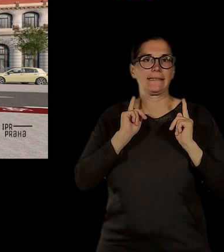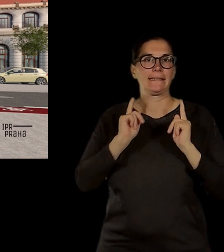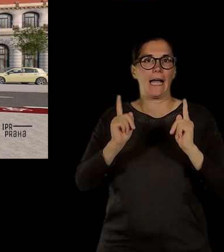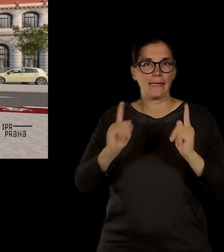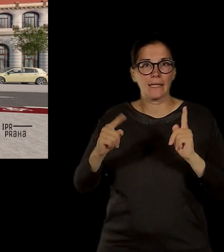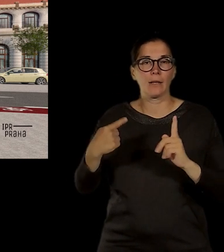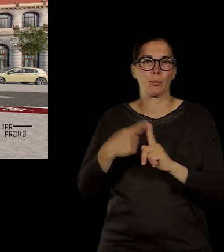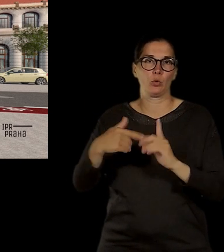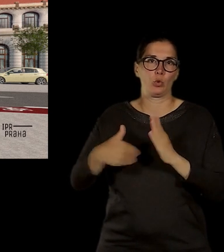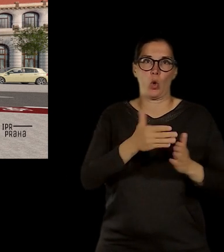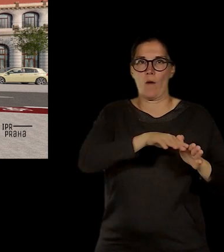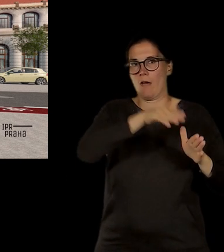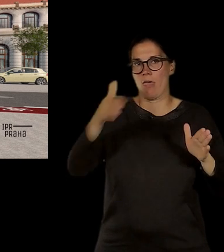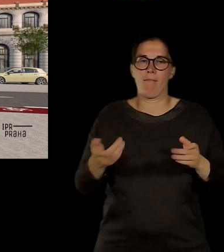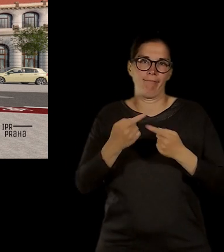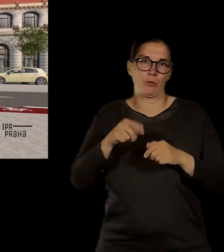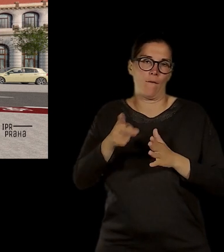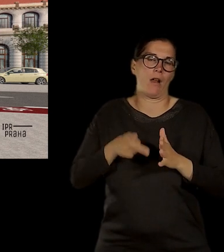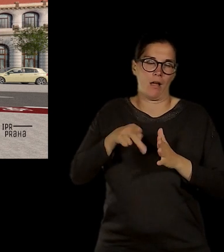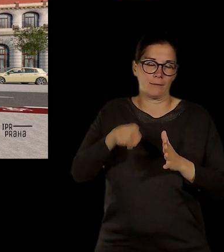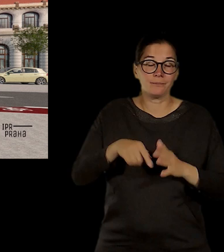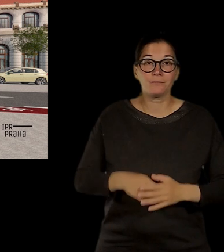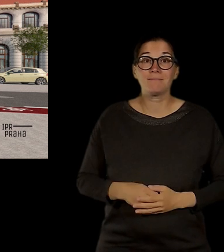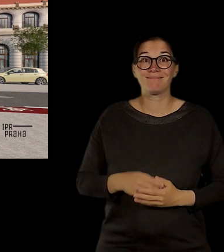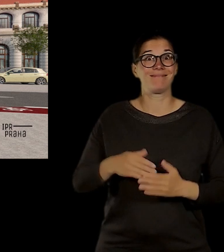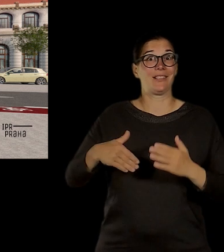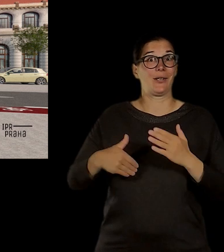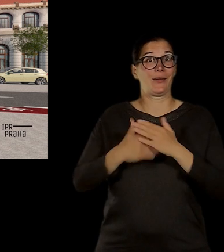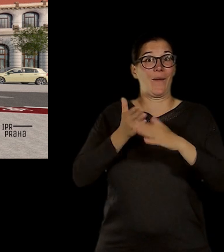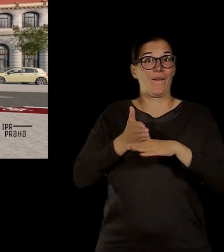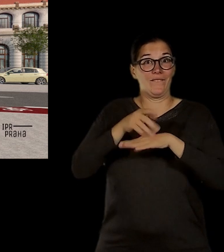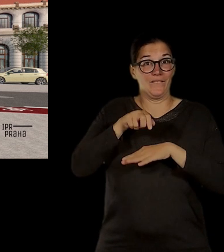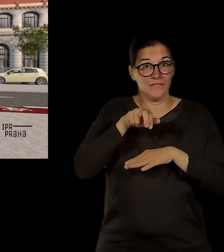halu, tak přes tento nový prostor se